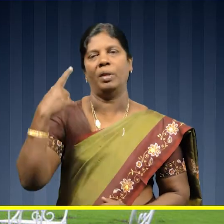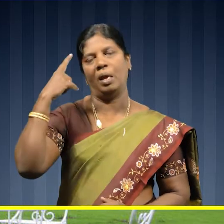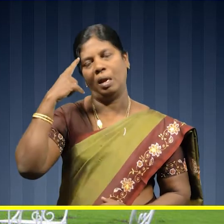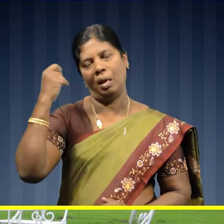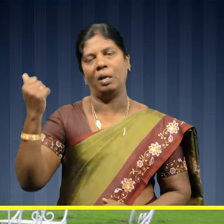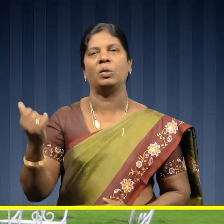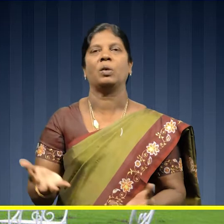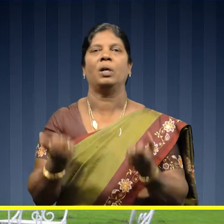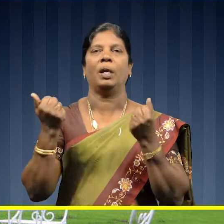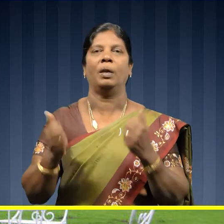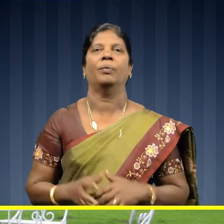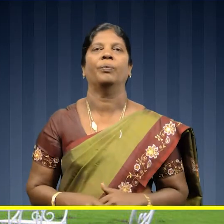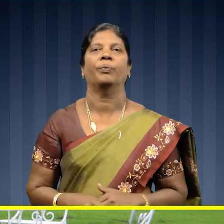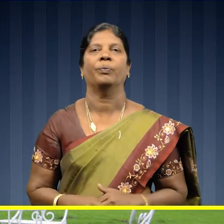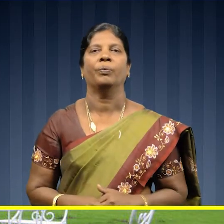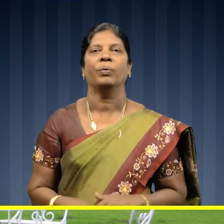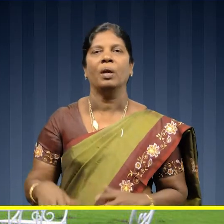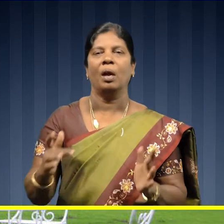கொண்டேன். நான் ஒரு பாவி என்பதை